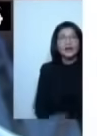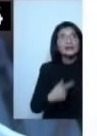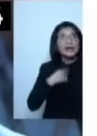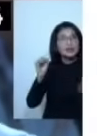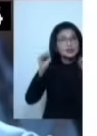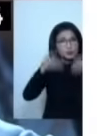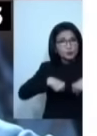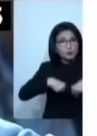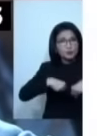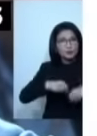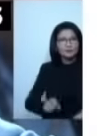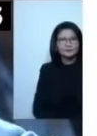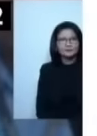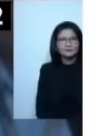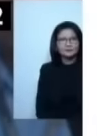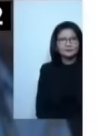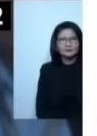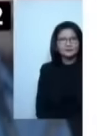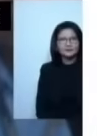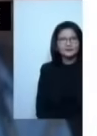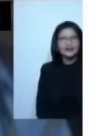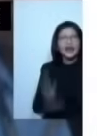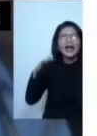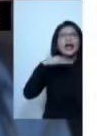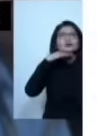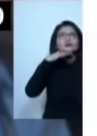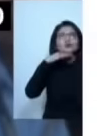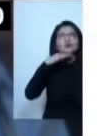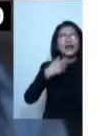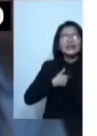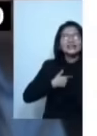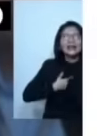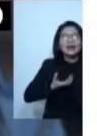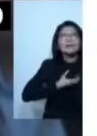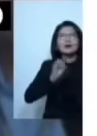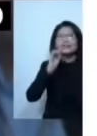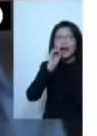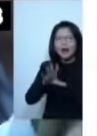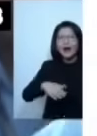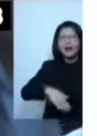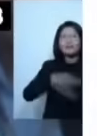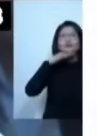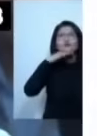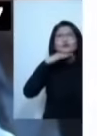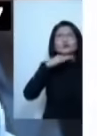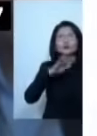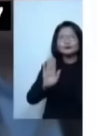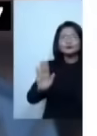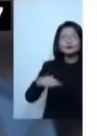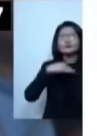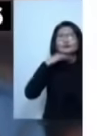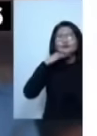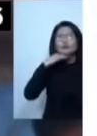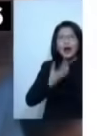Indonesia untuk nantinya memilih mana yang EE cocok ataupun e apa dengan program-program Yang disuarakan para capres